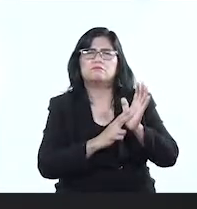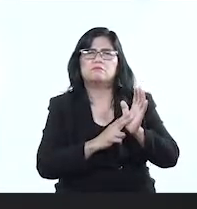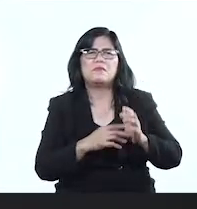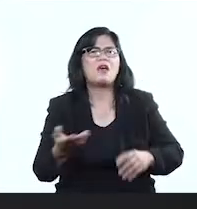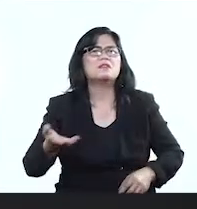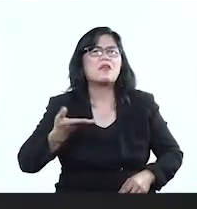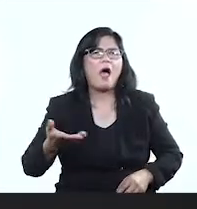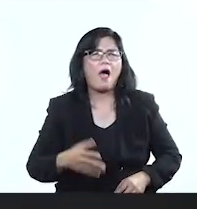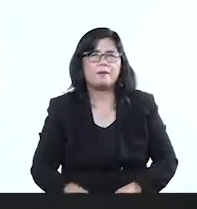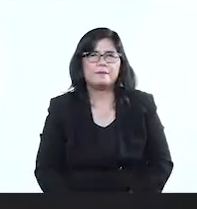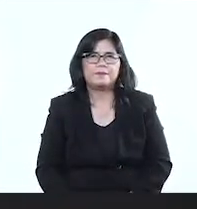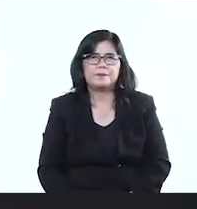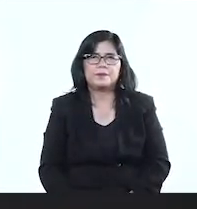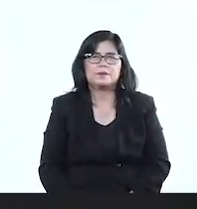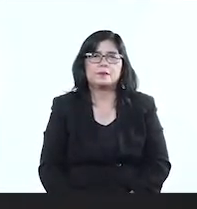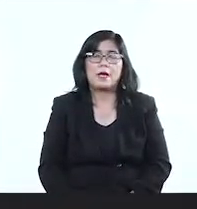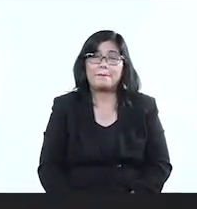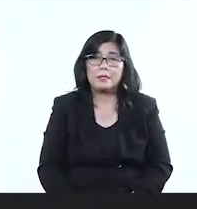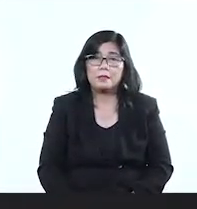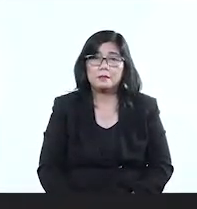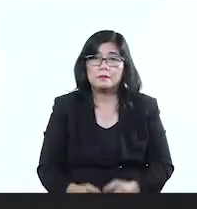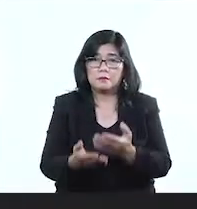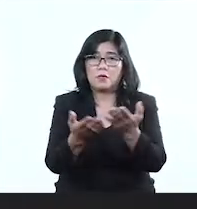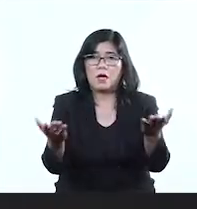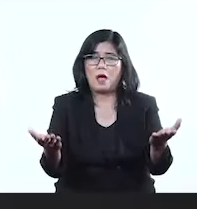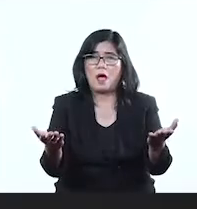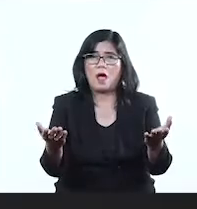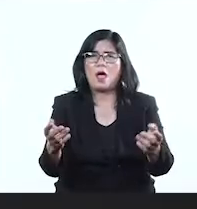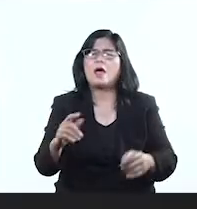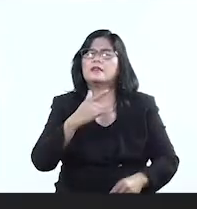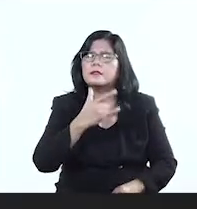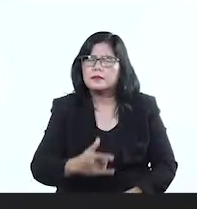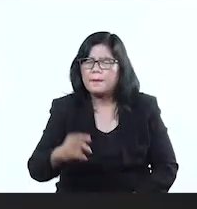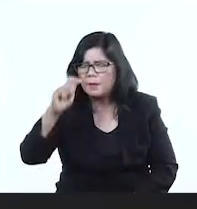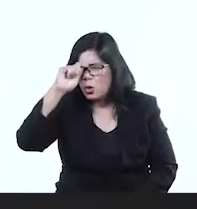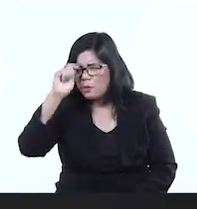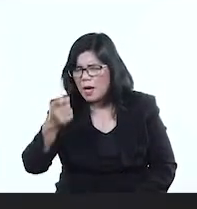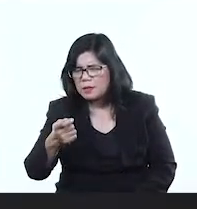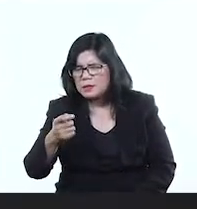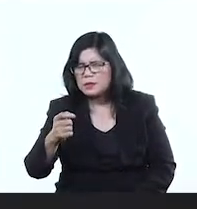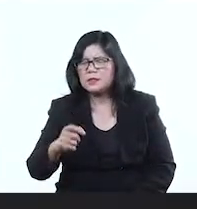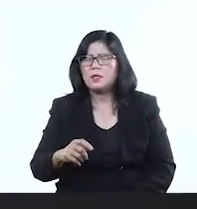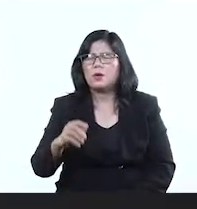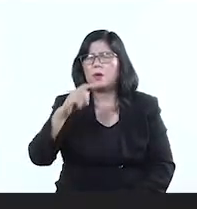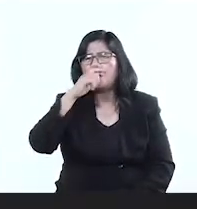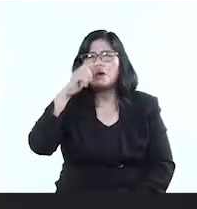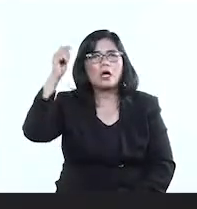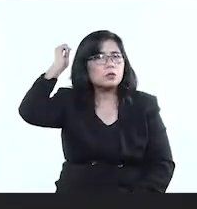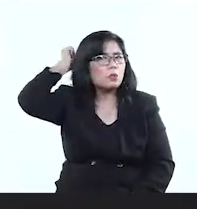Hai tapi juga ngerti dalam Tuhan Hai tetap menghormati menghargai orangtua kita